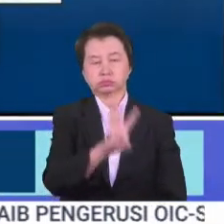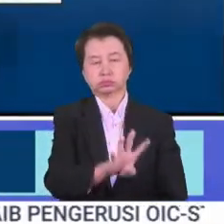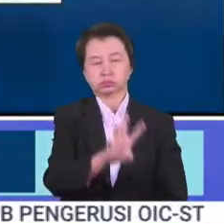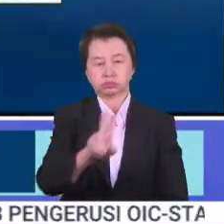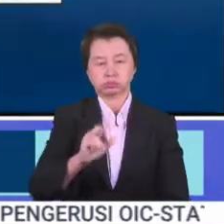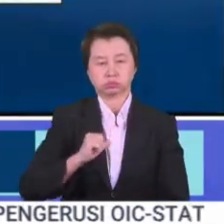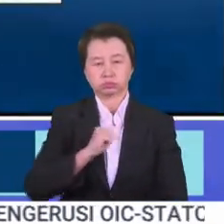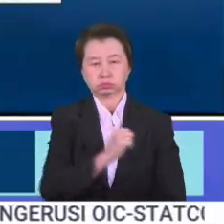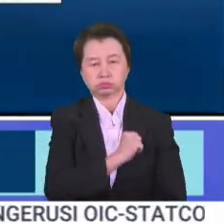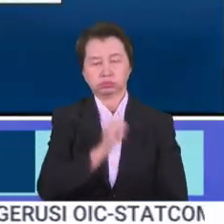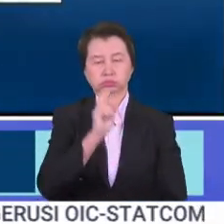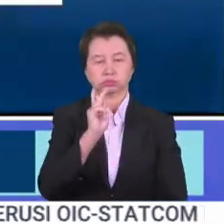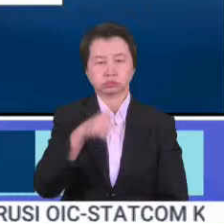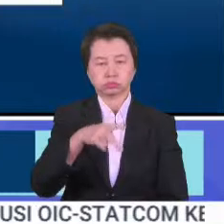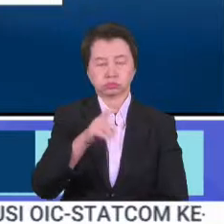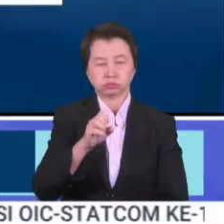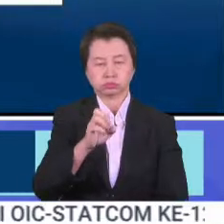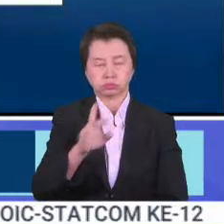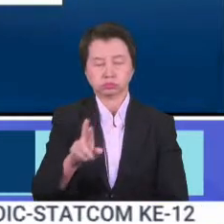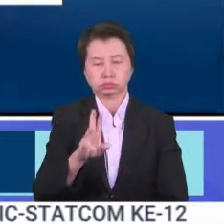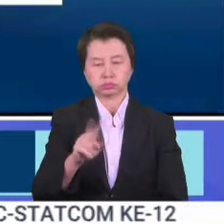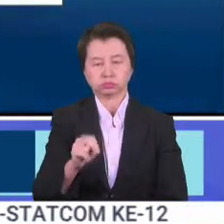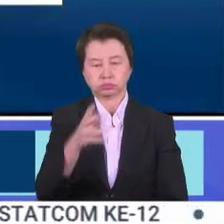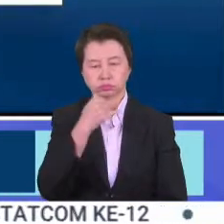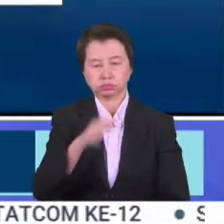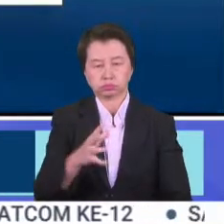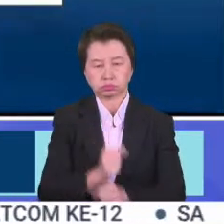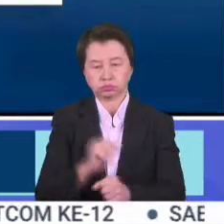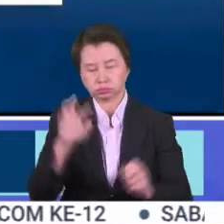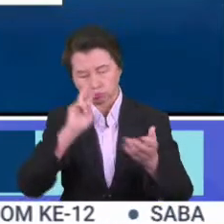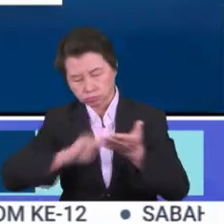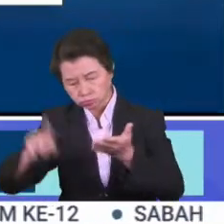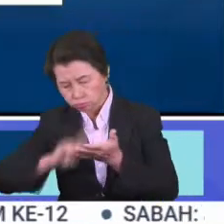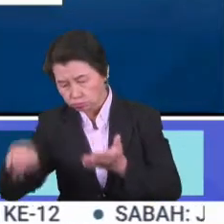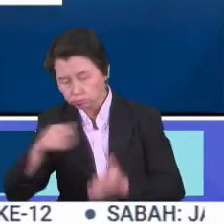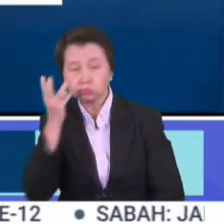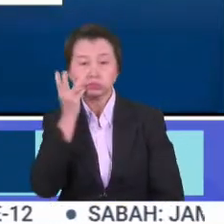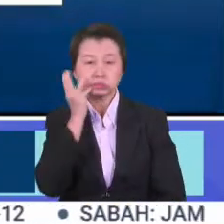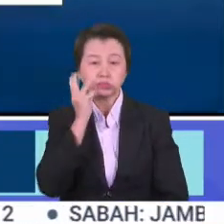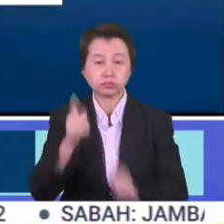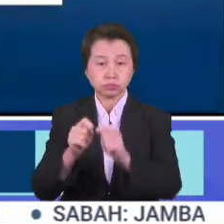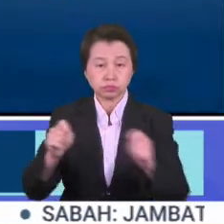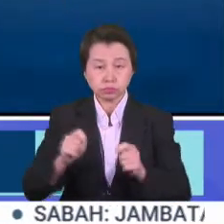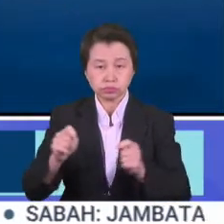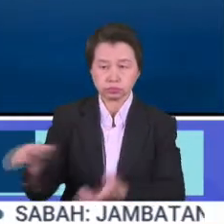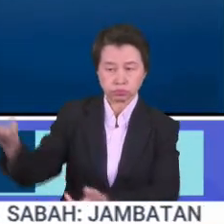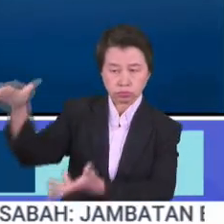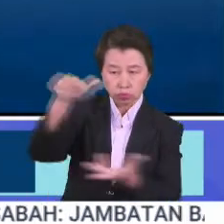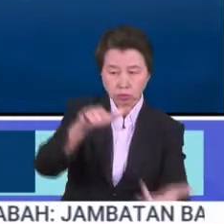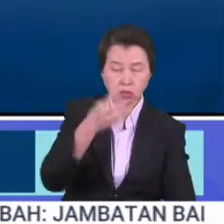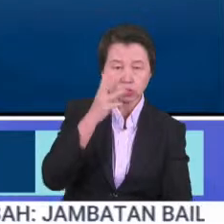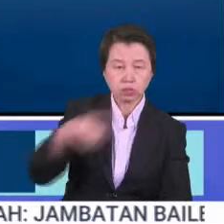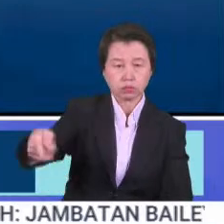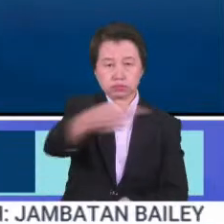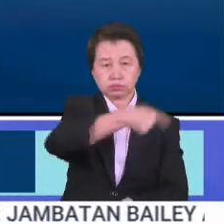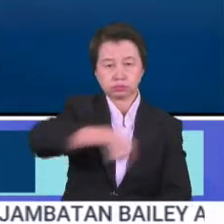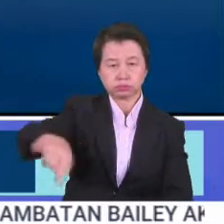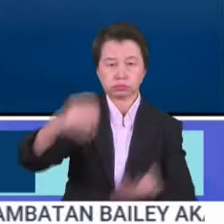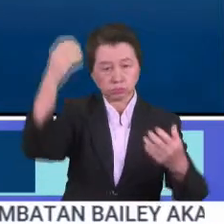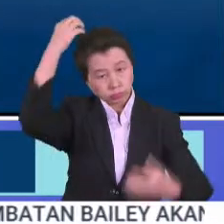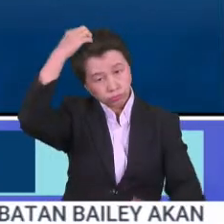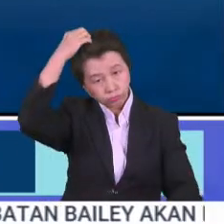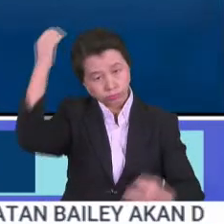kuasa dan PDRM terlibat dalam operasi bersepadu beras putih tempatan di premis pemborong beras sekitar Selangor Khamis